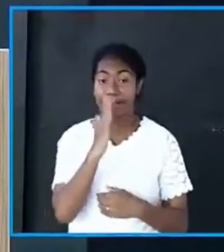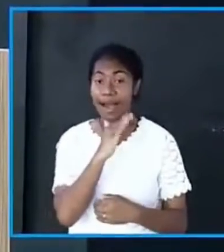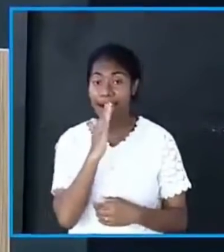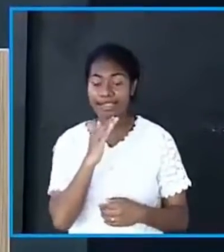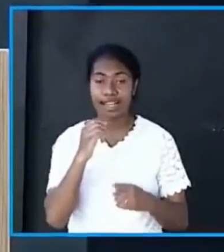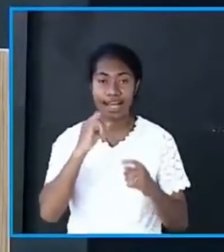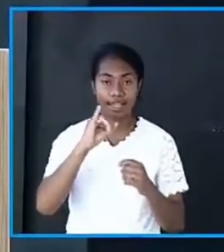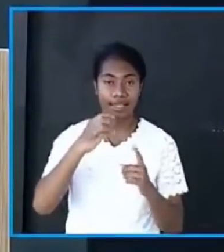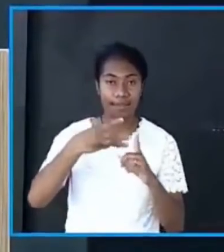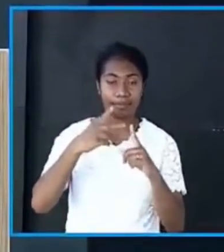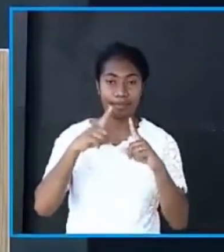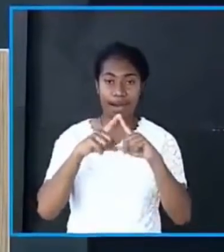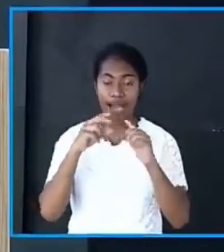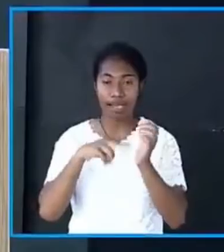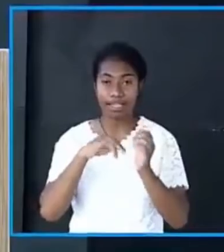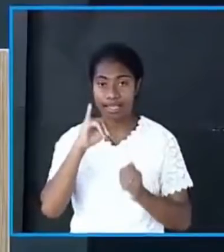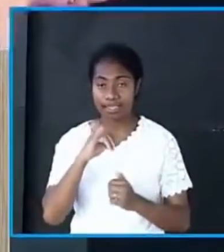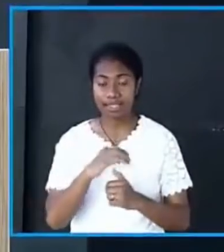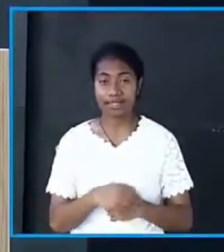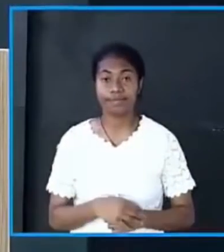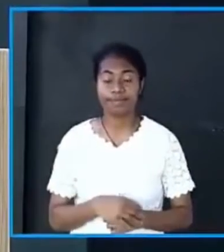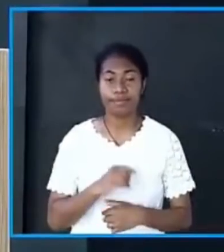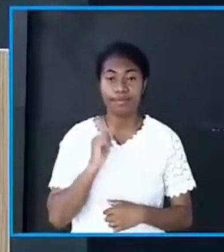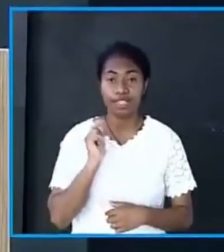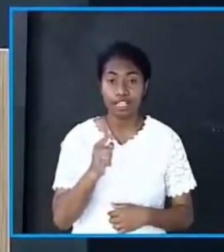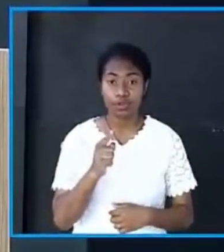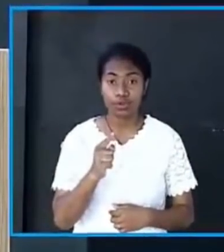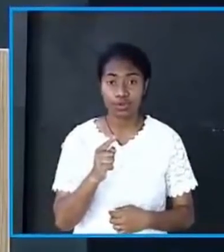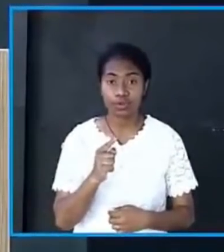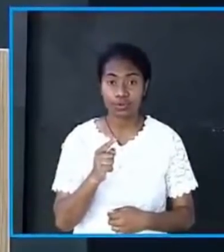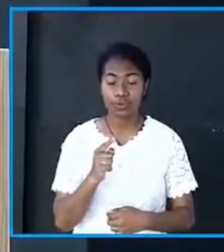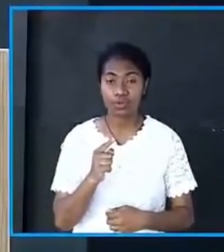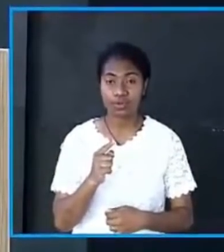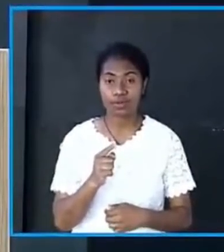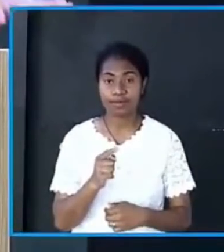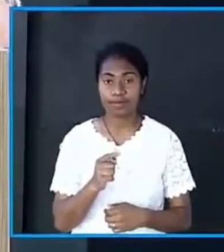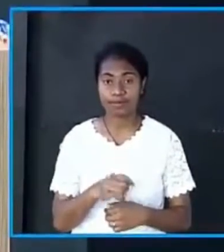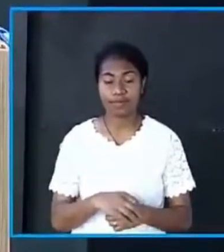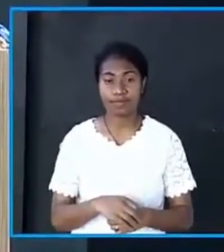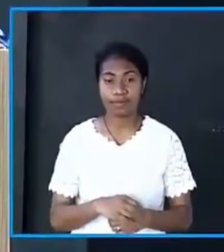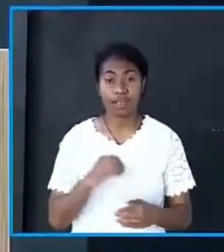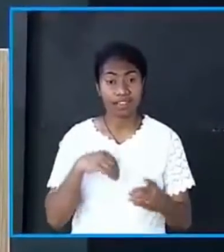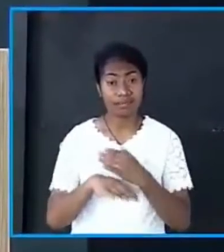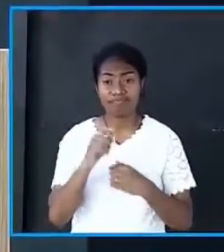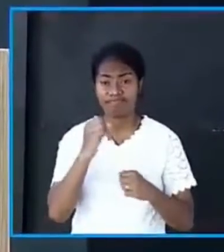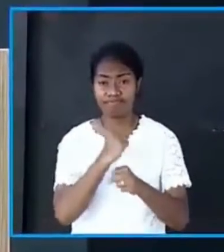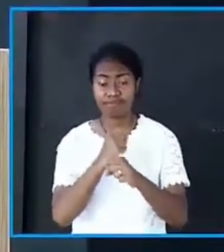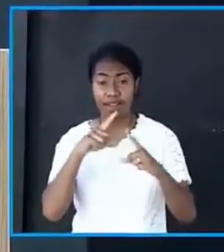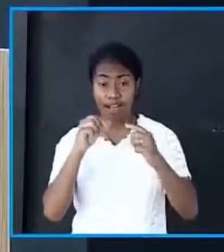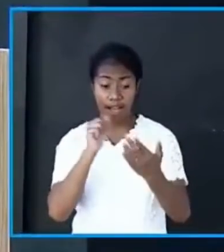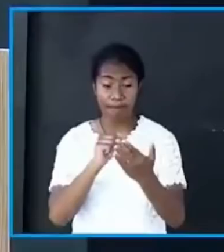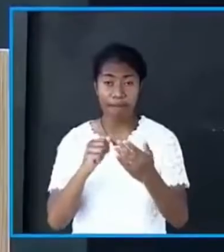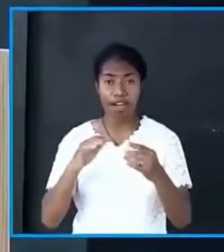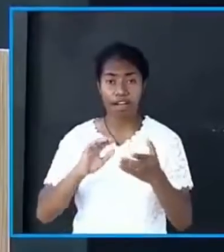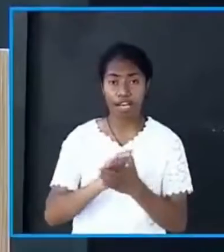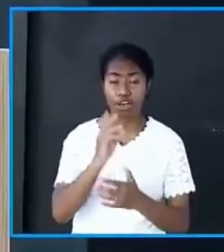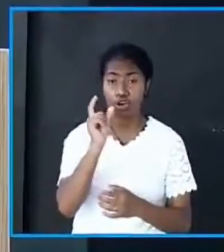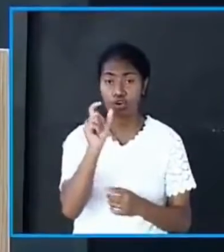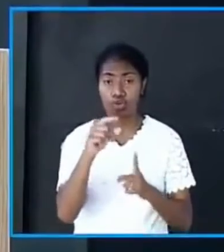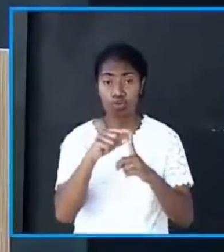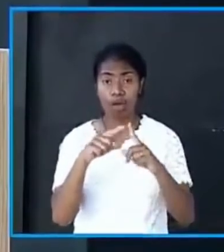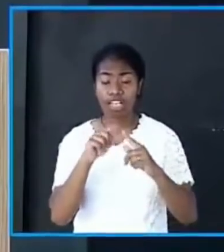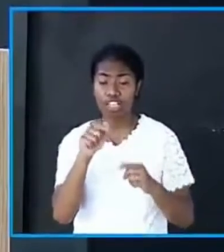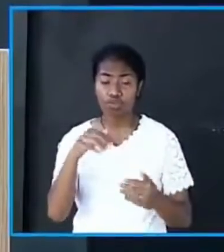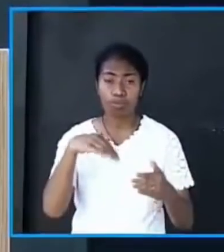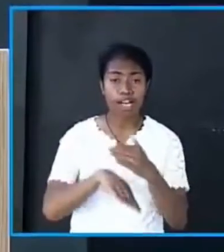tidak ada kata dan diantara kata gambar dan diantara Kakak rupa jadi ayat itu dalam